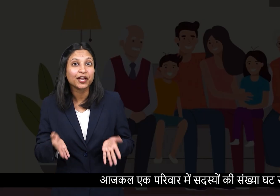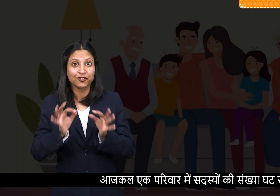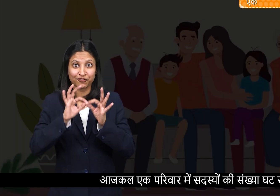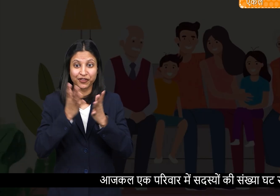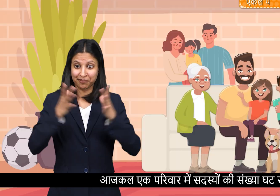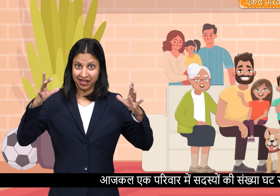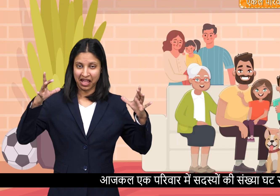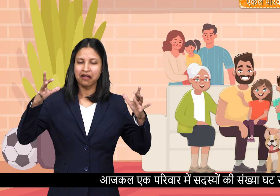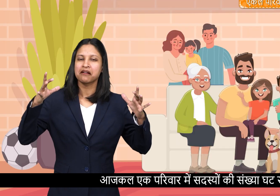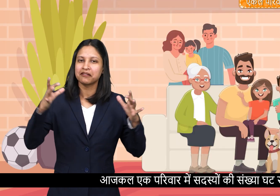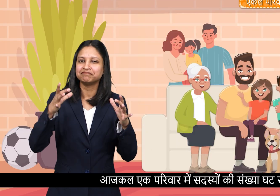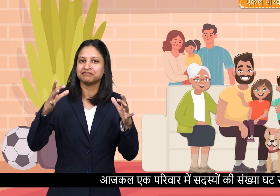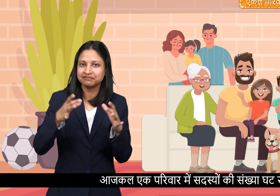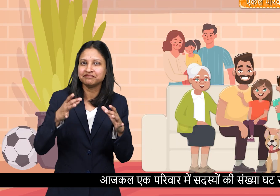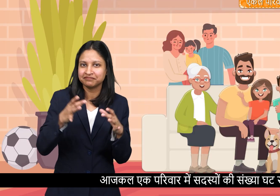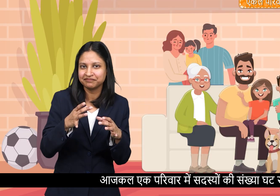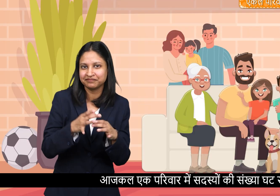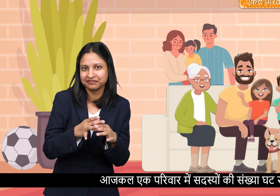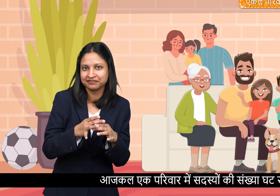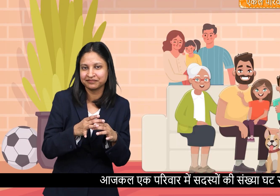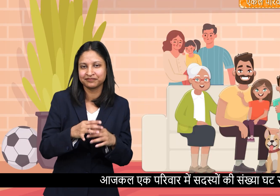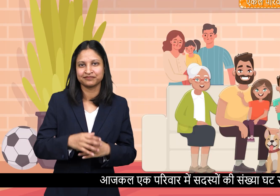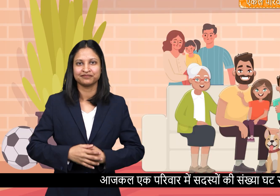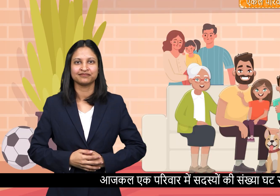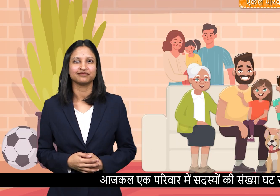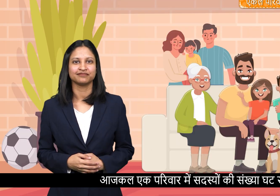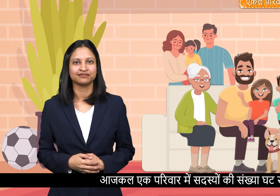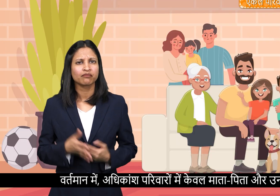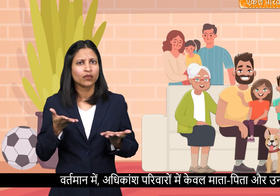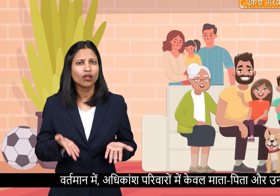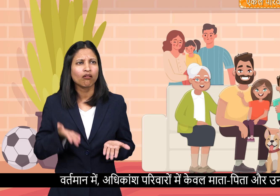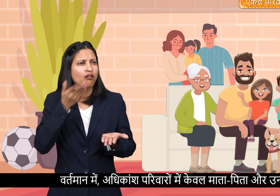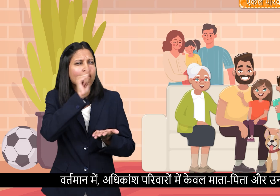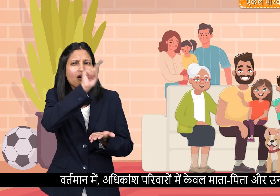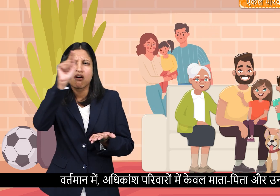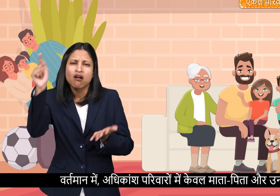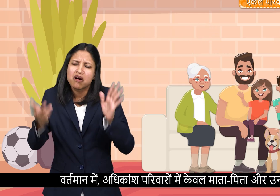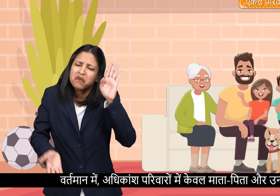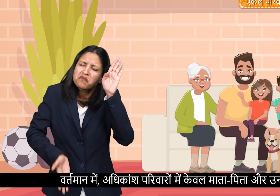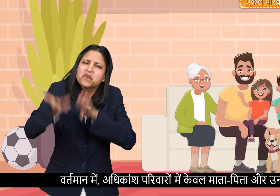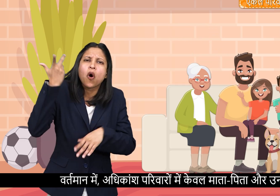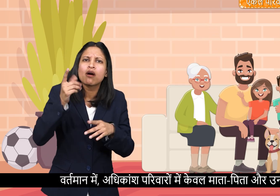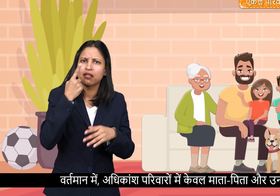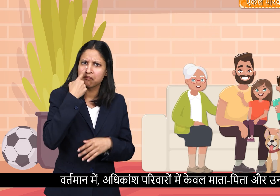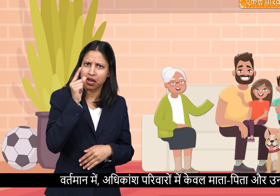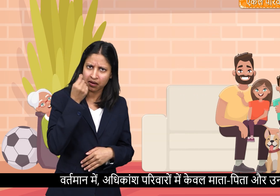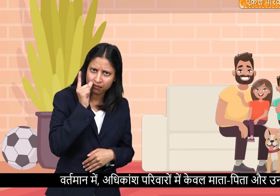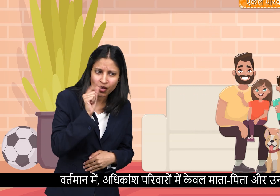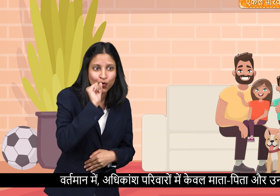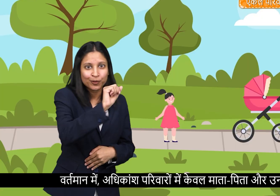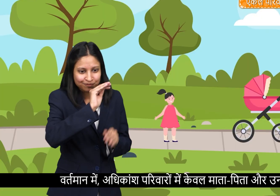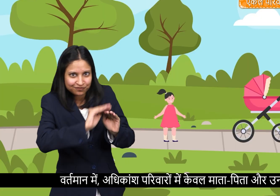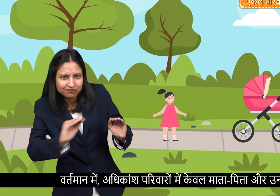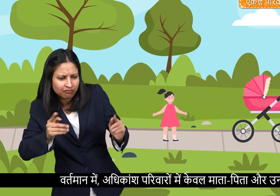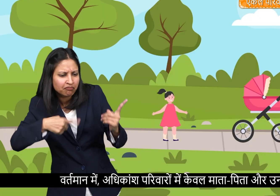आजकल एक परिवार में सदस्यों की संख्या घट रही है। वर्तमान में अधिकांश परिवारों में केवल माता